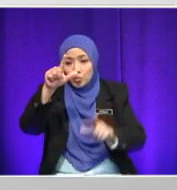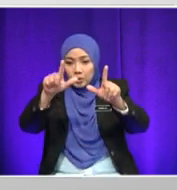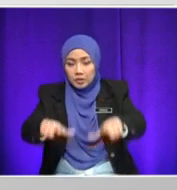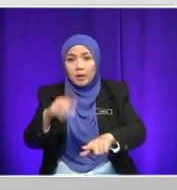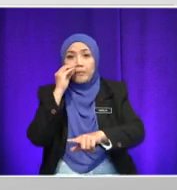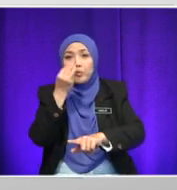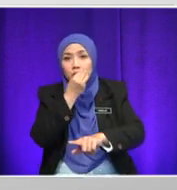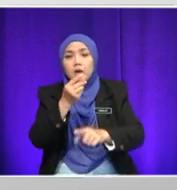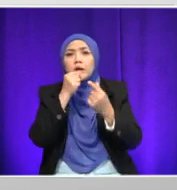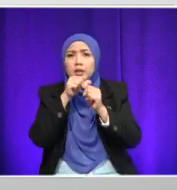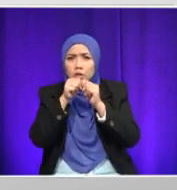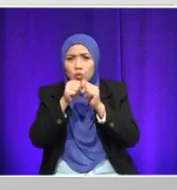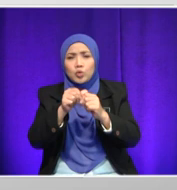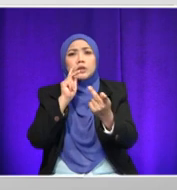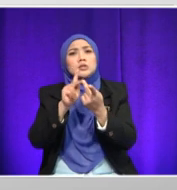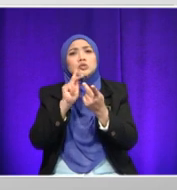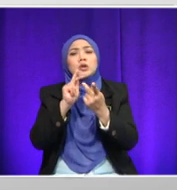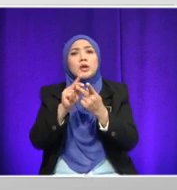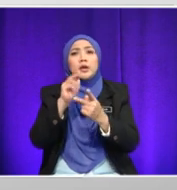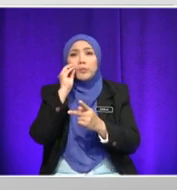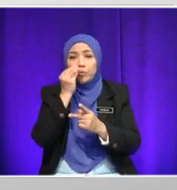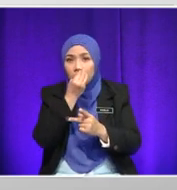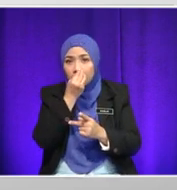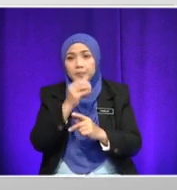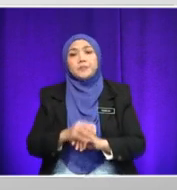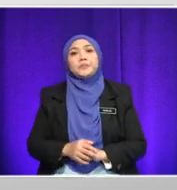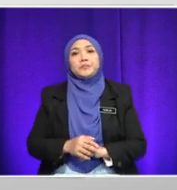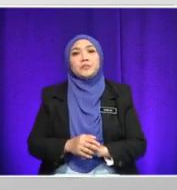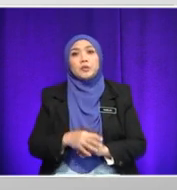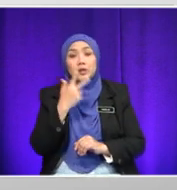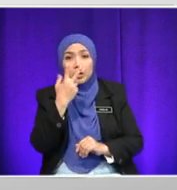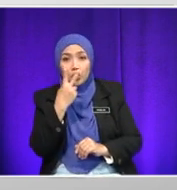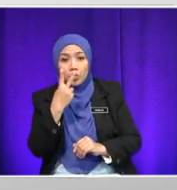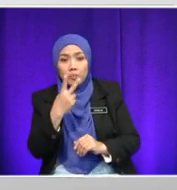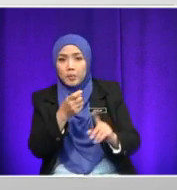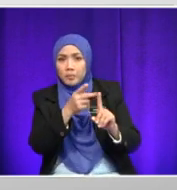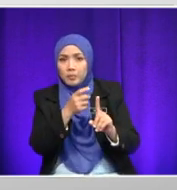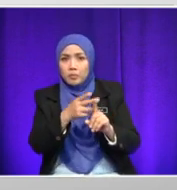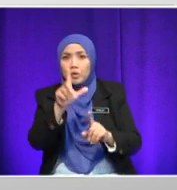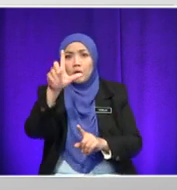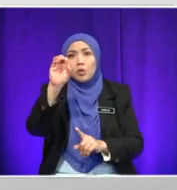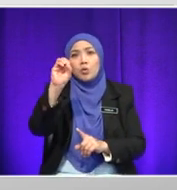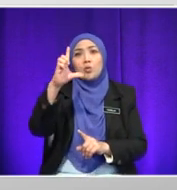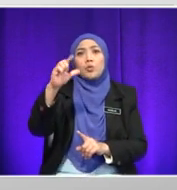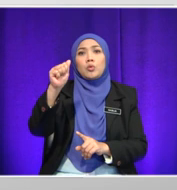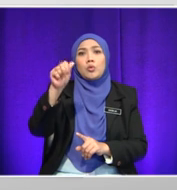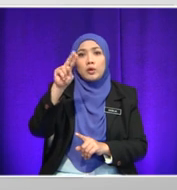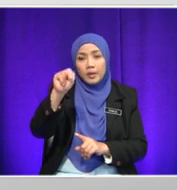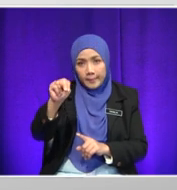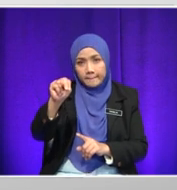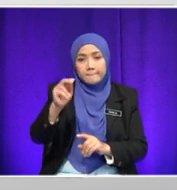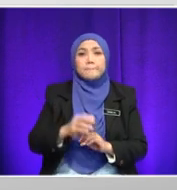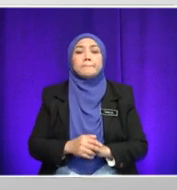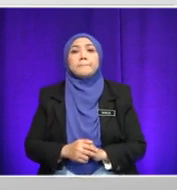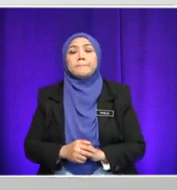kesesuaian dan cita rasa kita sendiri yang pertama adalah bekas logam terbagi kepada beberapa bagian yaitu besi grabani